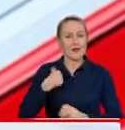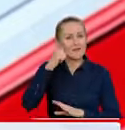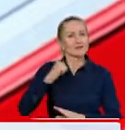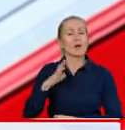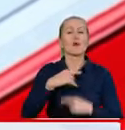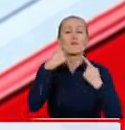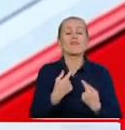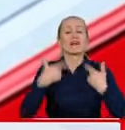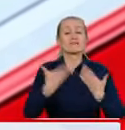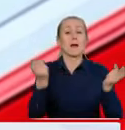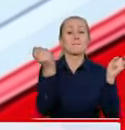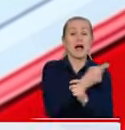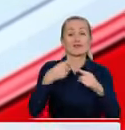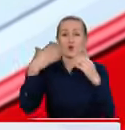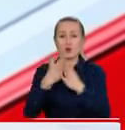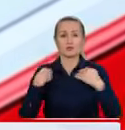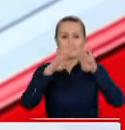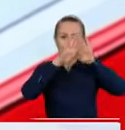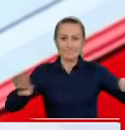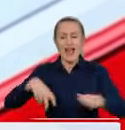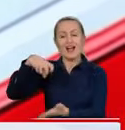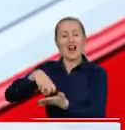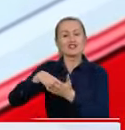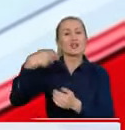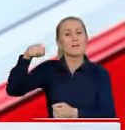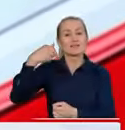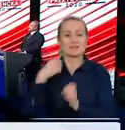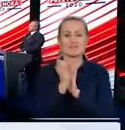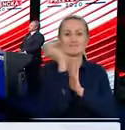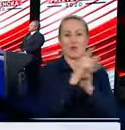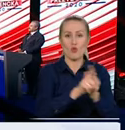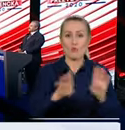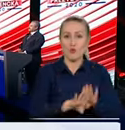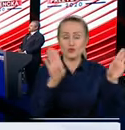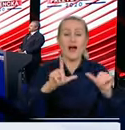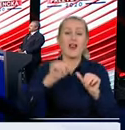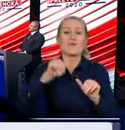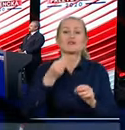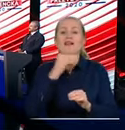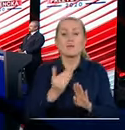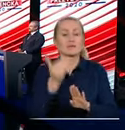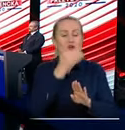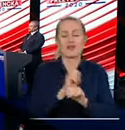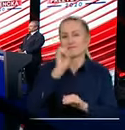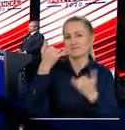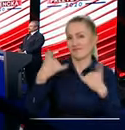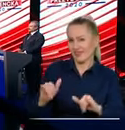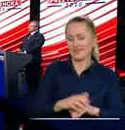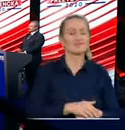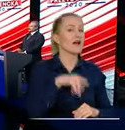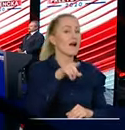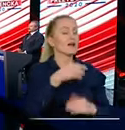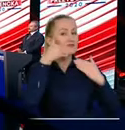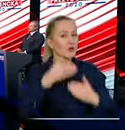rozdziału Kościoła od Państwa odeślę klęczniki prezydenckie do muzeum, ale może lepiej przed wizytą prezydenta Dudy odesłać je do Bardzo dziękuję. Teraz będzie odpowiadał